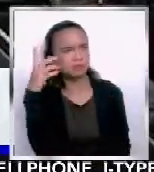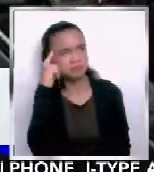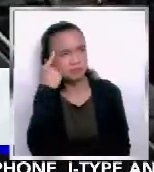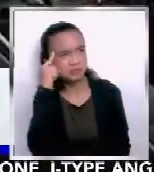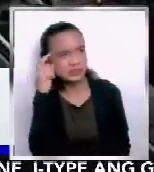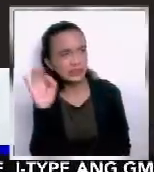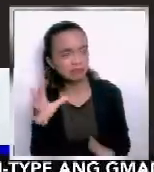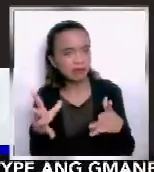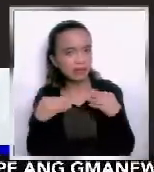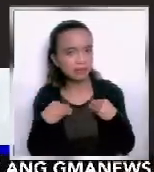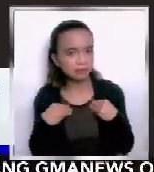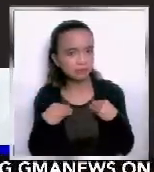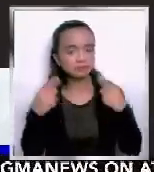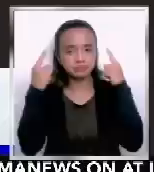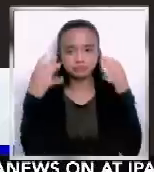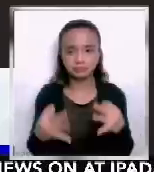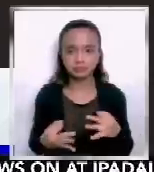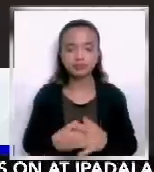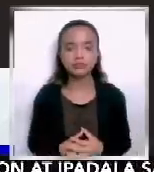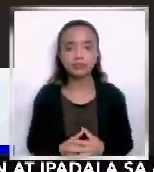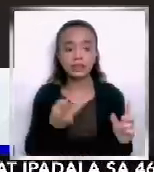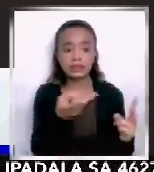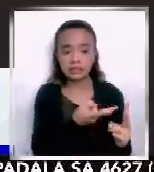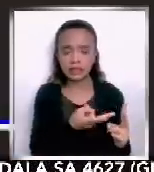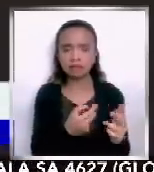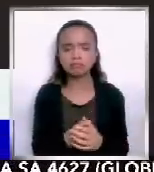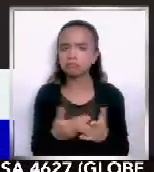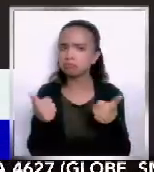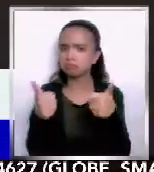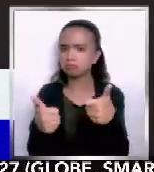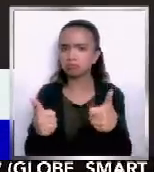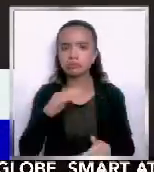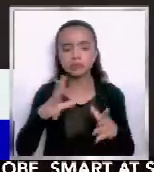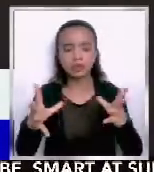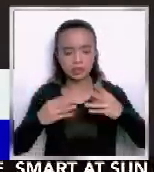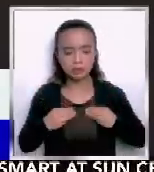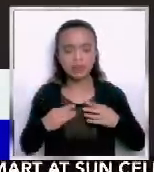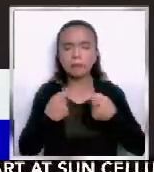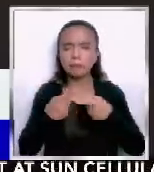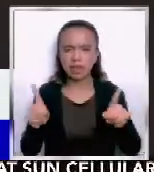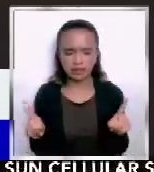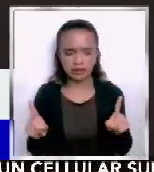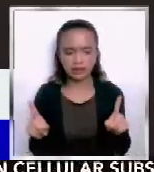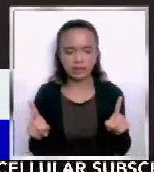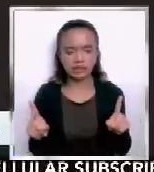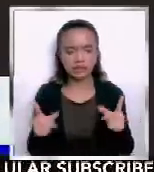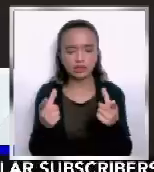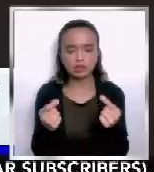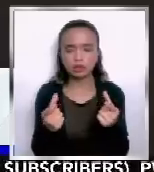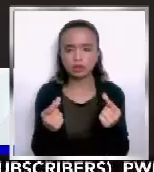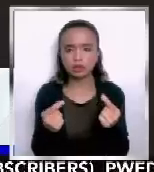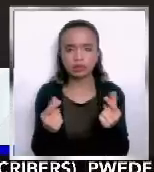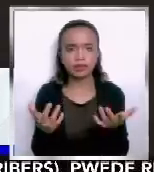ang posisyon. Sila naman ay very warm yung pagtanggap. They were honored. But yun nga, when you're doing so well in the